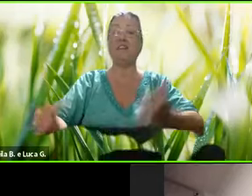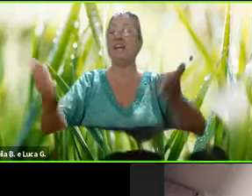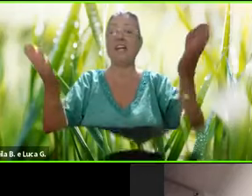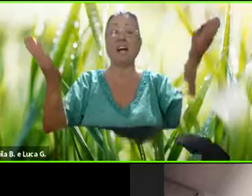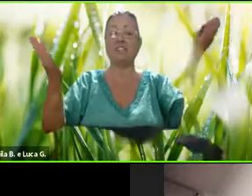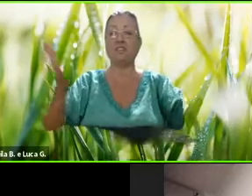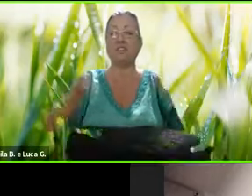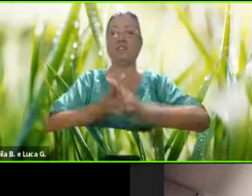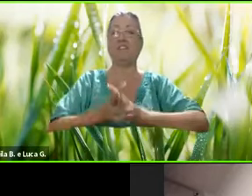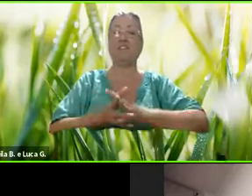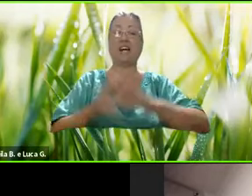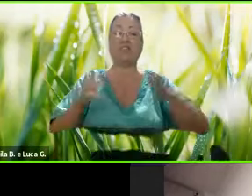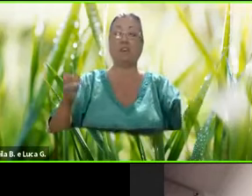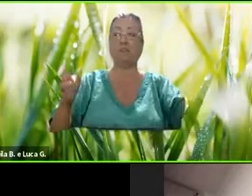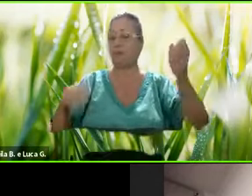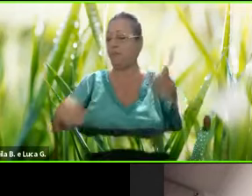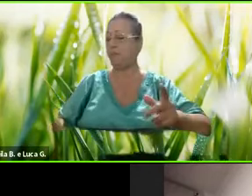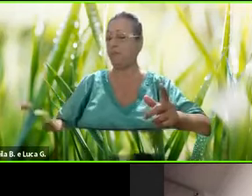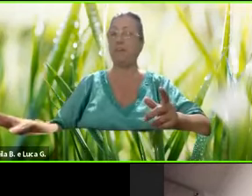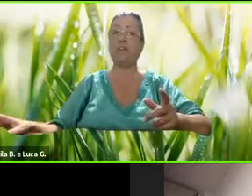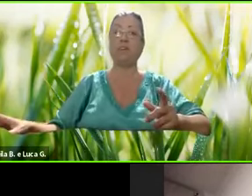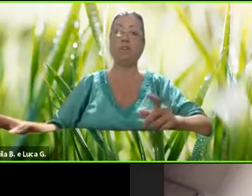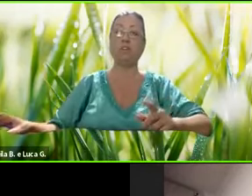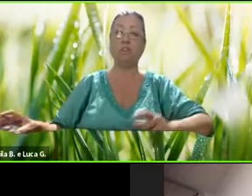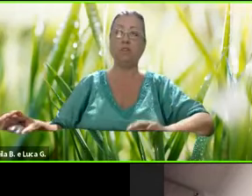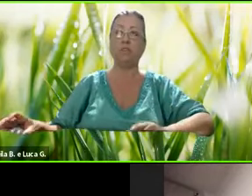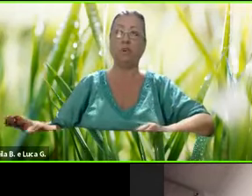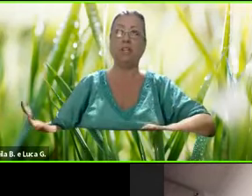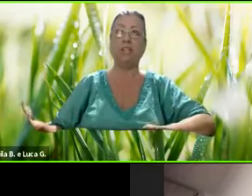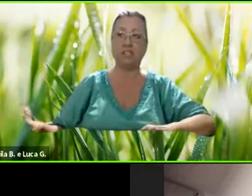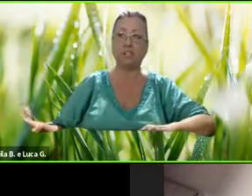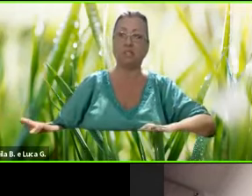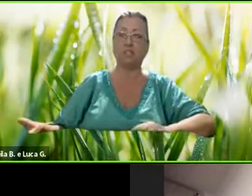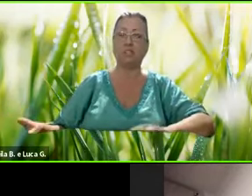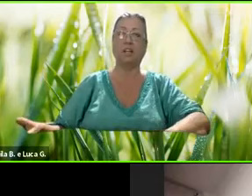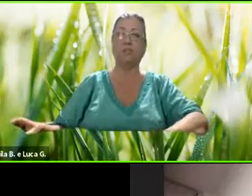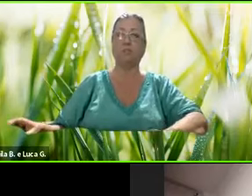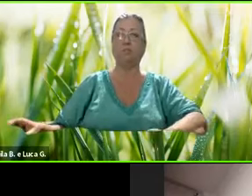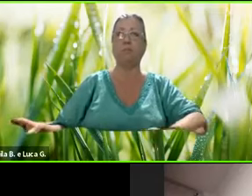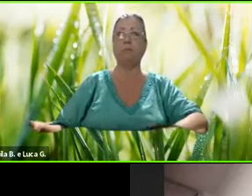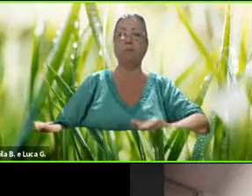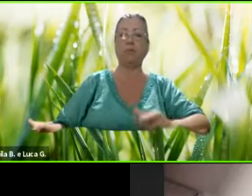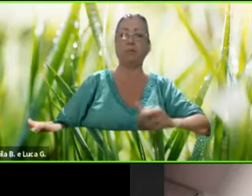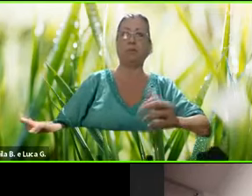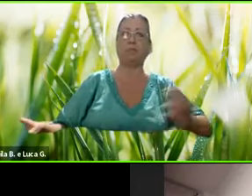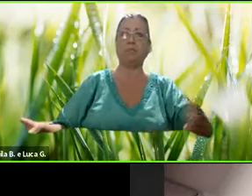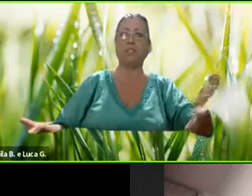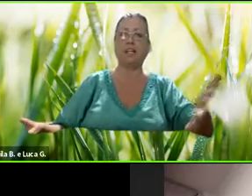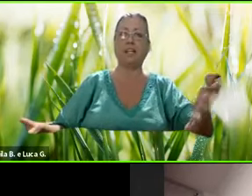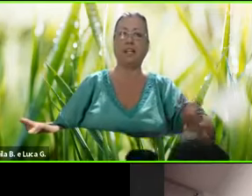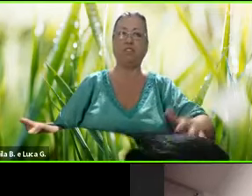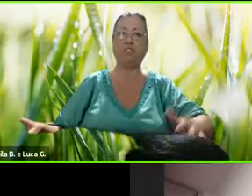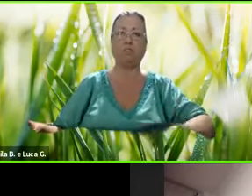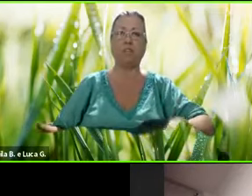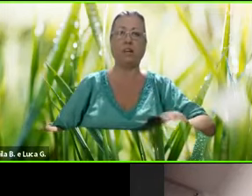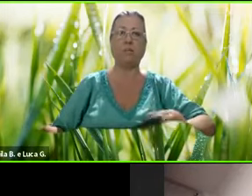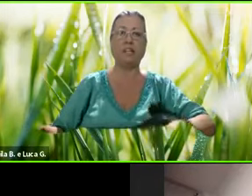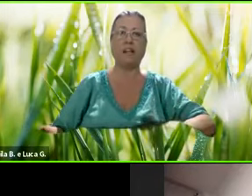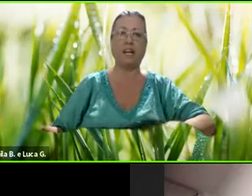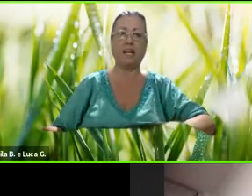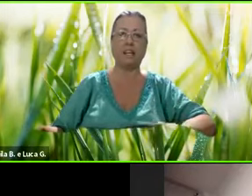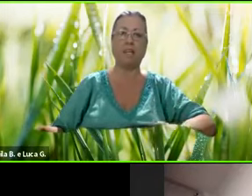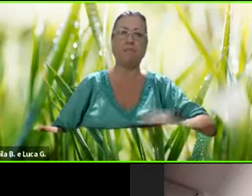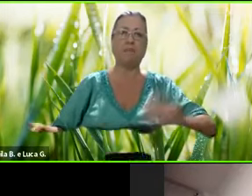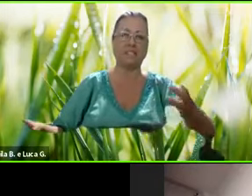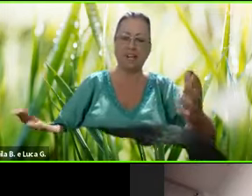e vi ringrazio e vi lascio, vi condivido poi il testo con voi, perché voi possiate leggere con